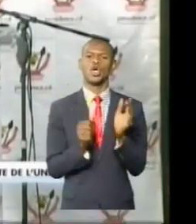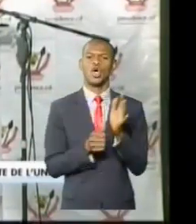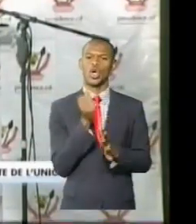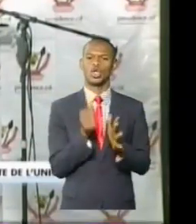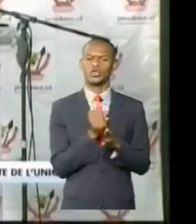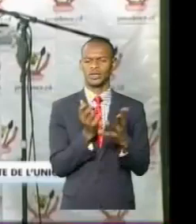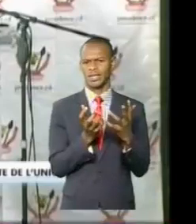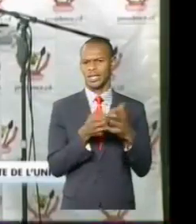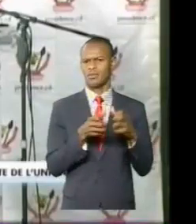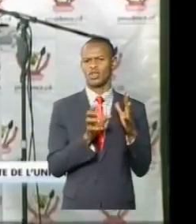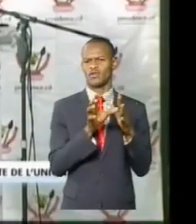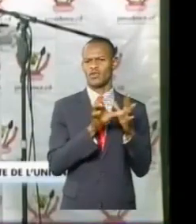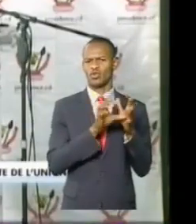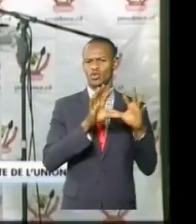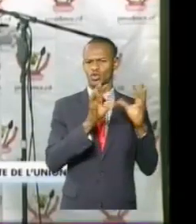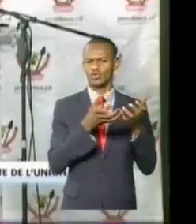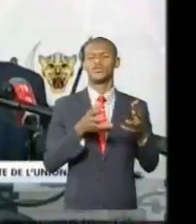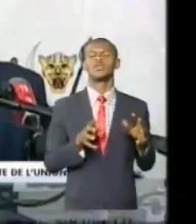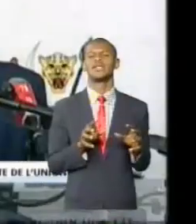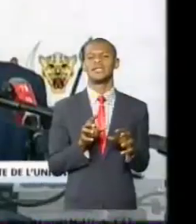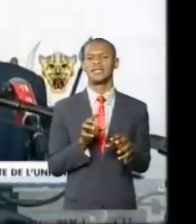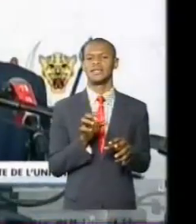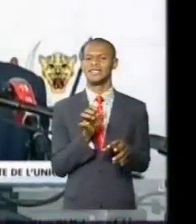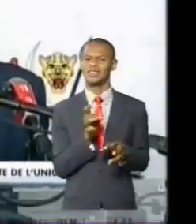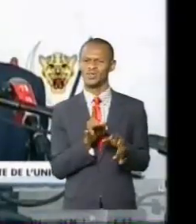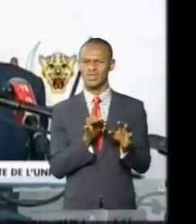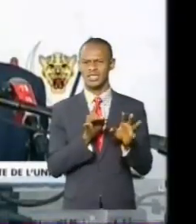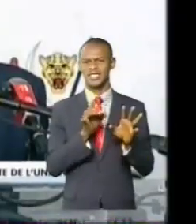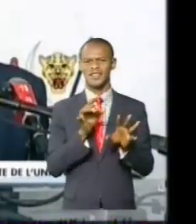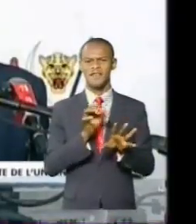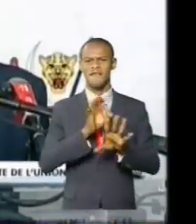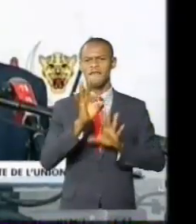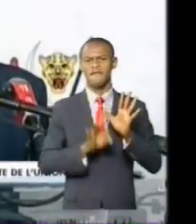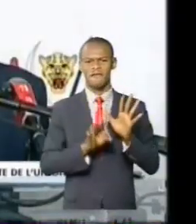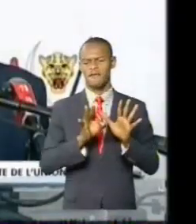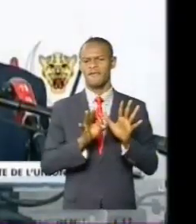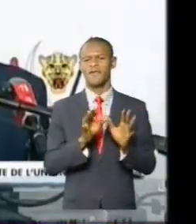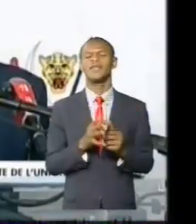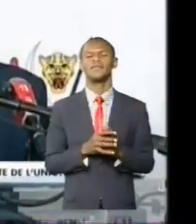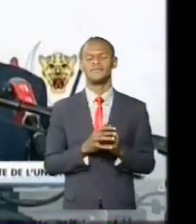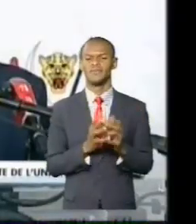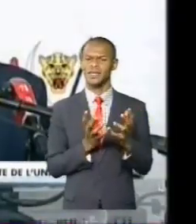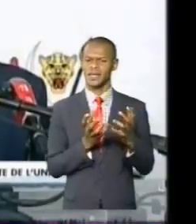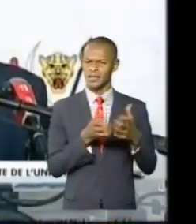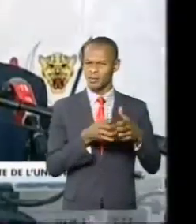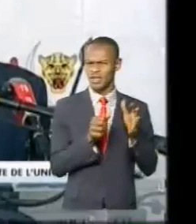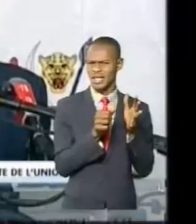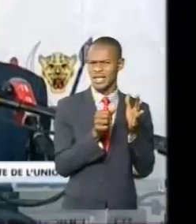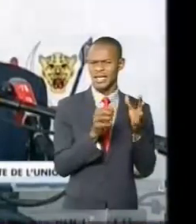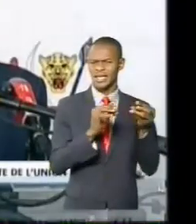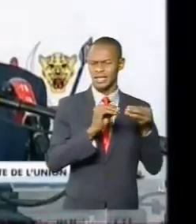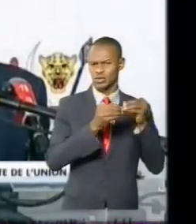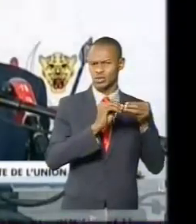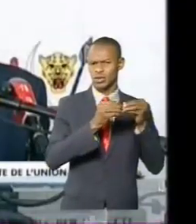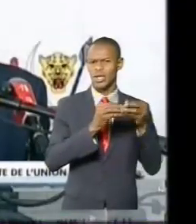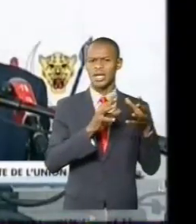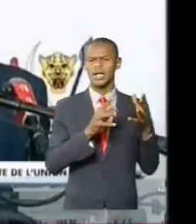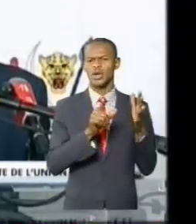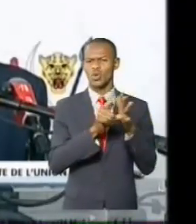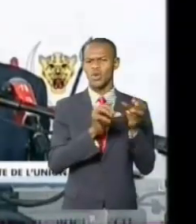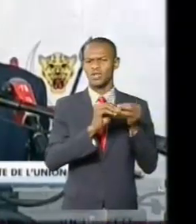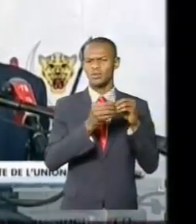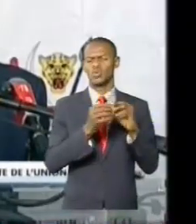du 18 février 2006, spécialement en ses articles 78,